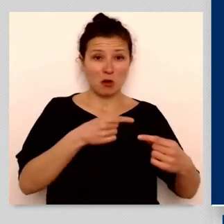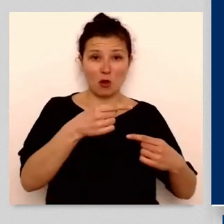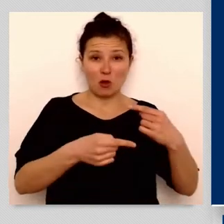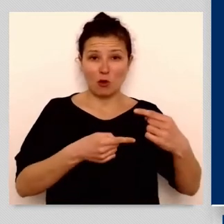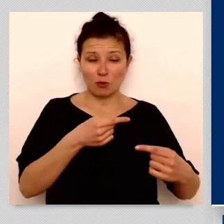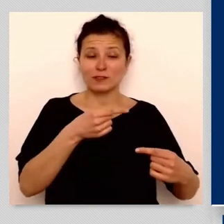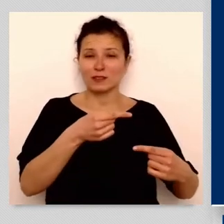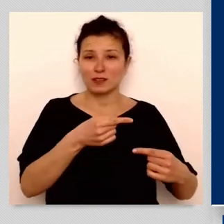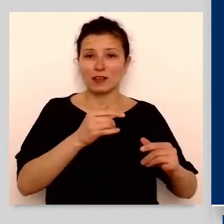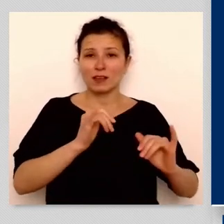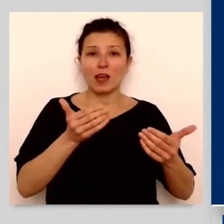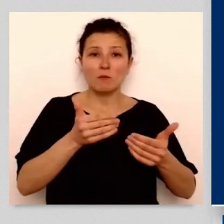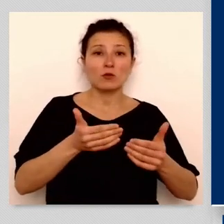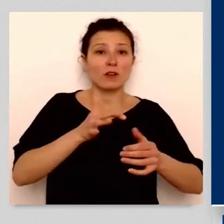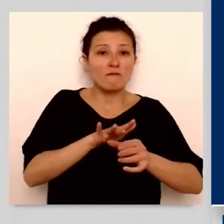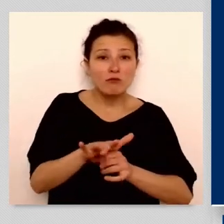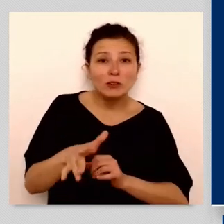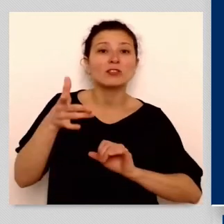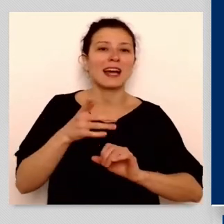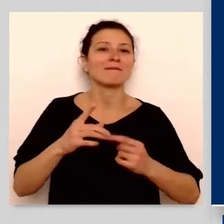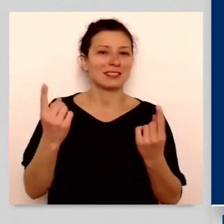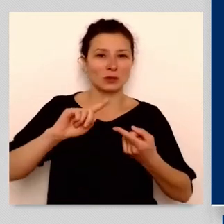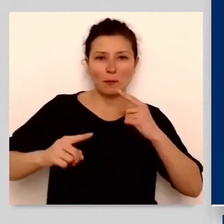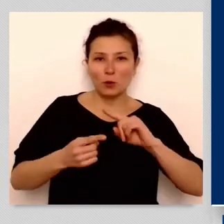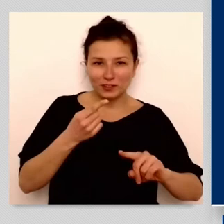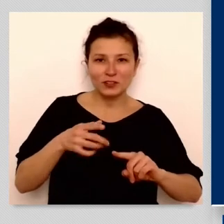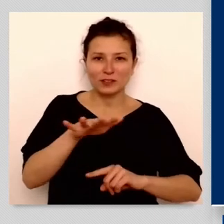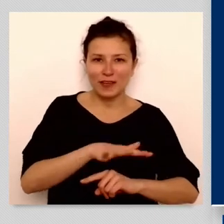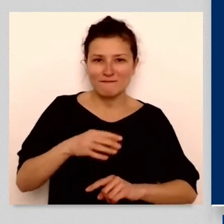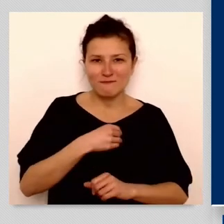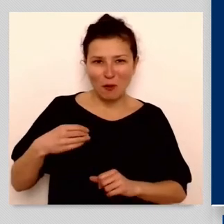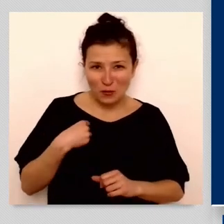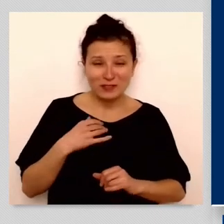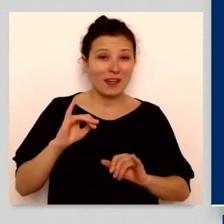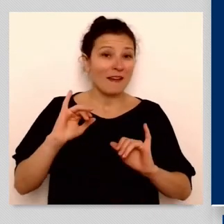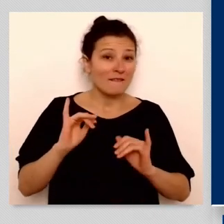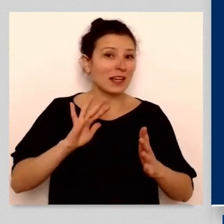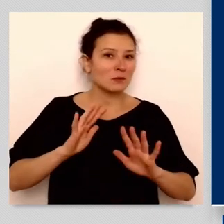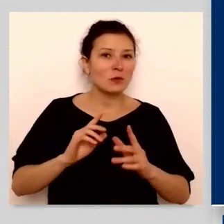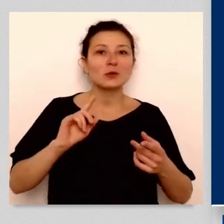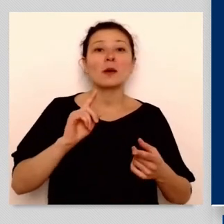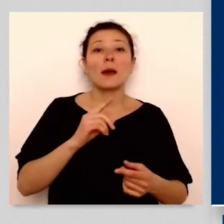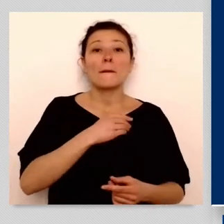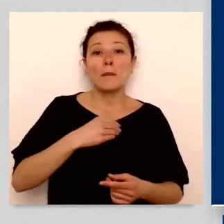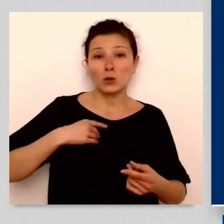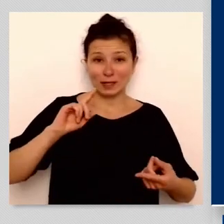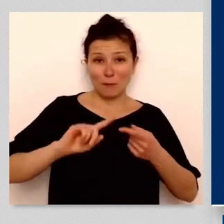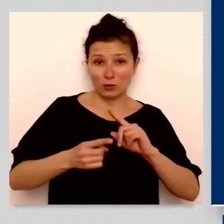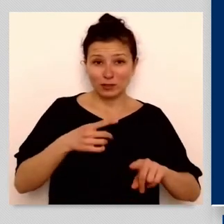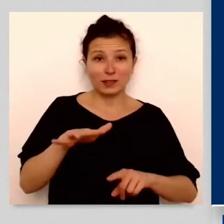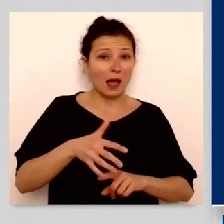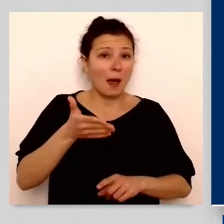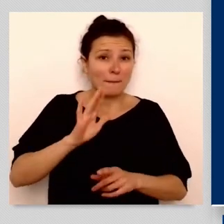może kształtować polską scenę polityczną, jak polska scena polityczna będzie odnosiła się do tego